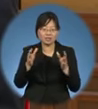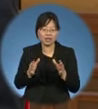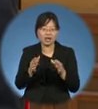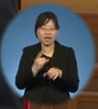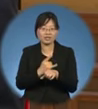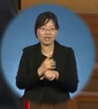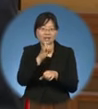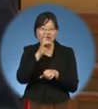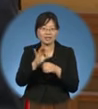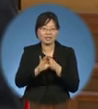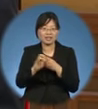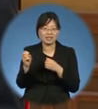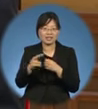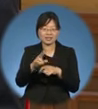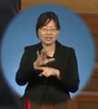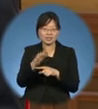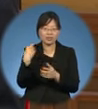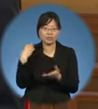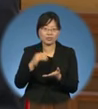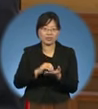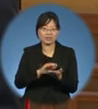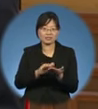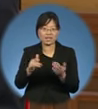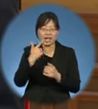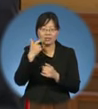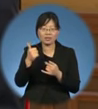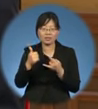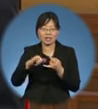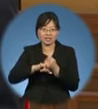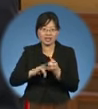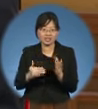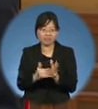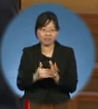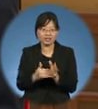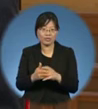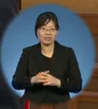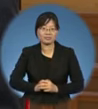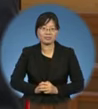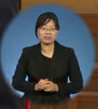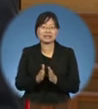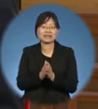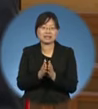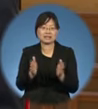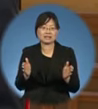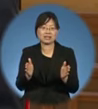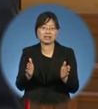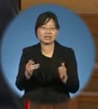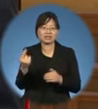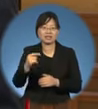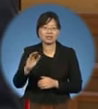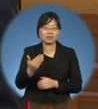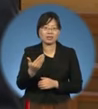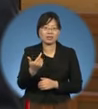안 되면 다시 내려가겠습니다. 하고 네. 아버님하고 약속하고 시작한 게